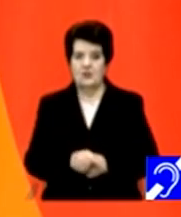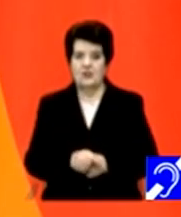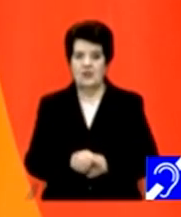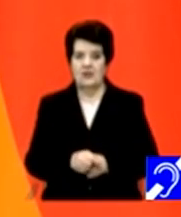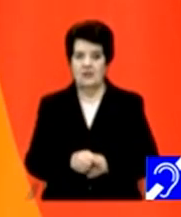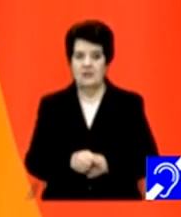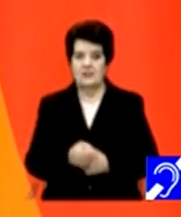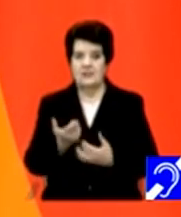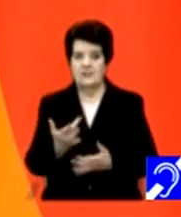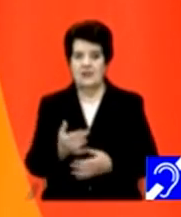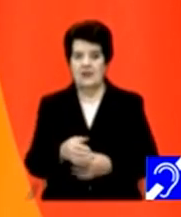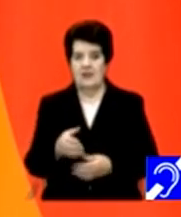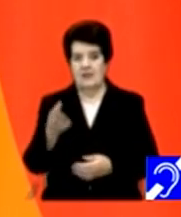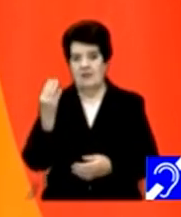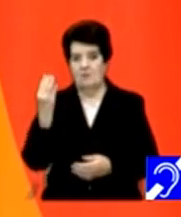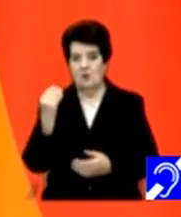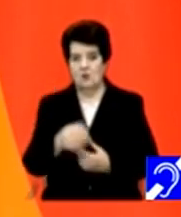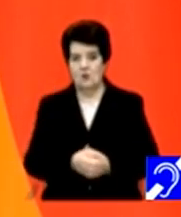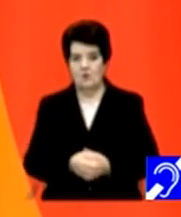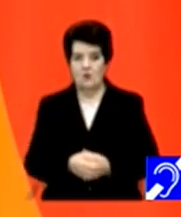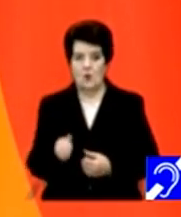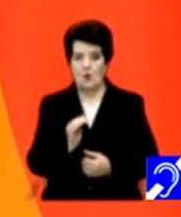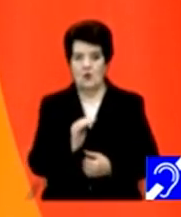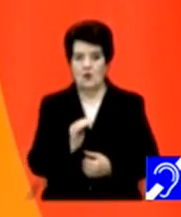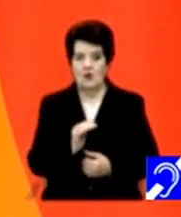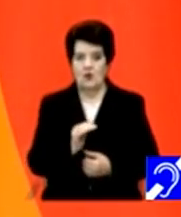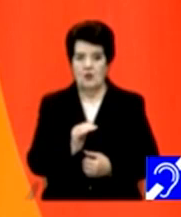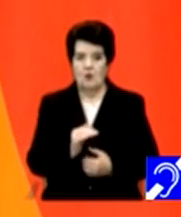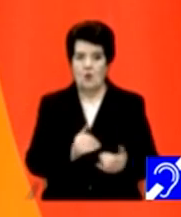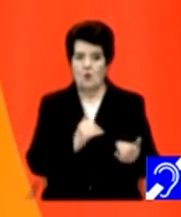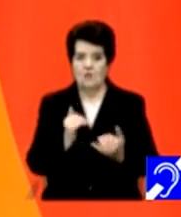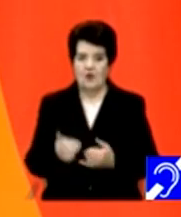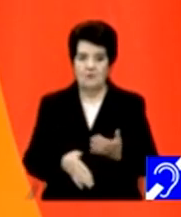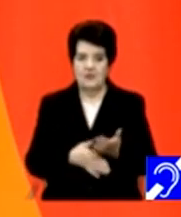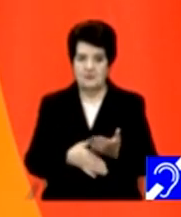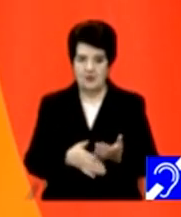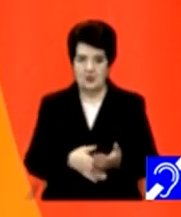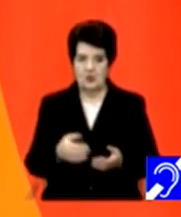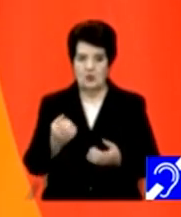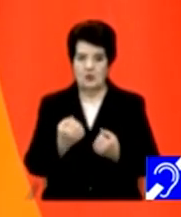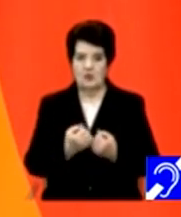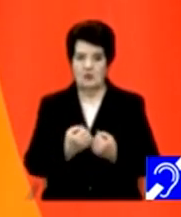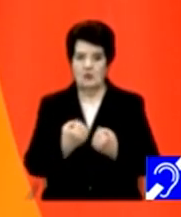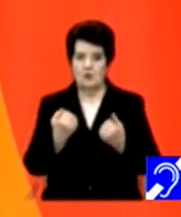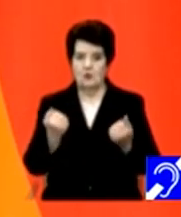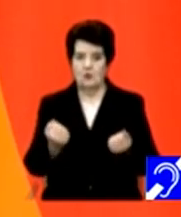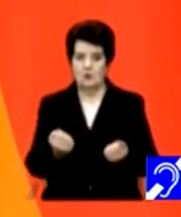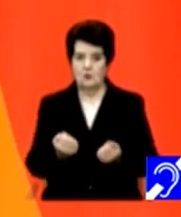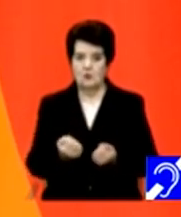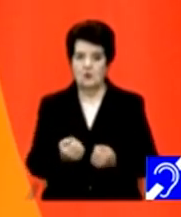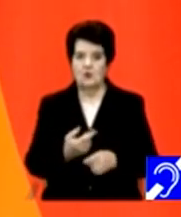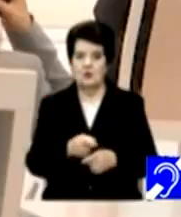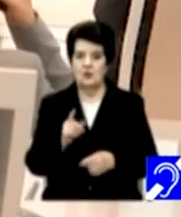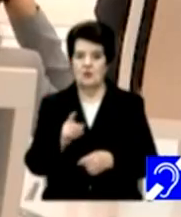Bedarfsanalyse der politischen Führung hier in Moldau auch zu unterstützen bei der Unabhängigkeit des Justizsystems und Reform